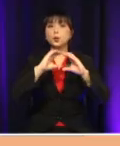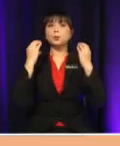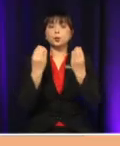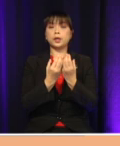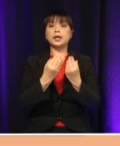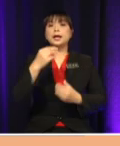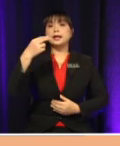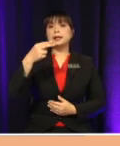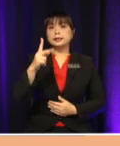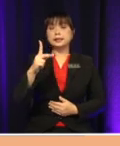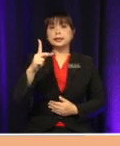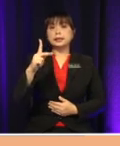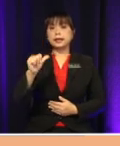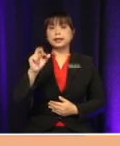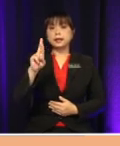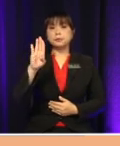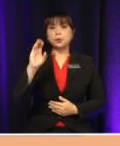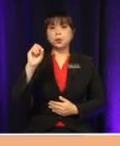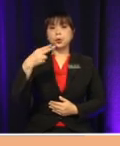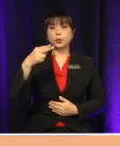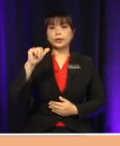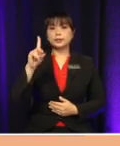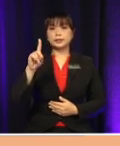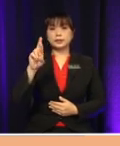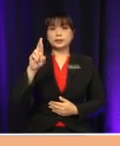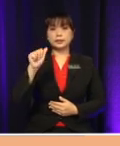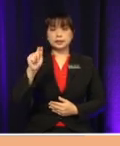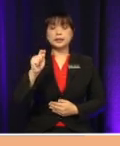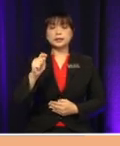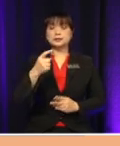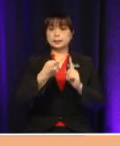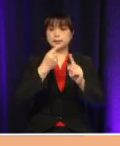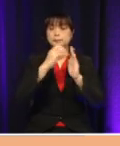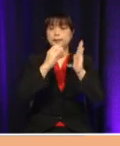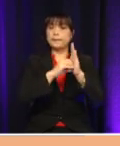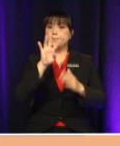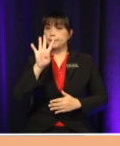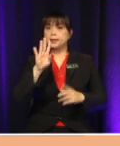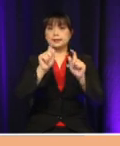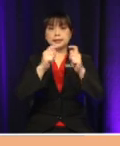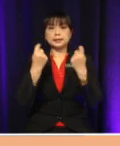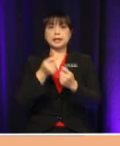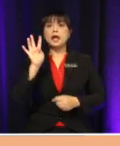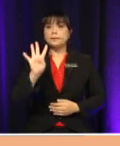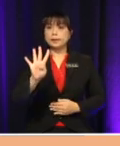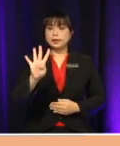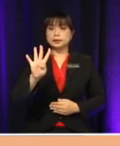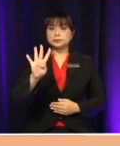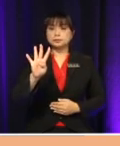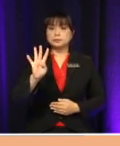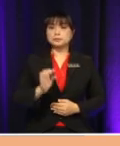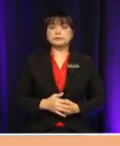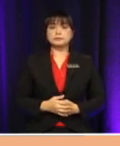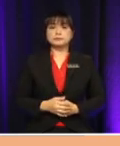soalan yang teacher pilih untuk hari ini adalah daripada bab 4 tingkatan 43 eh so ini adalah satu soal apabila